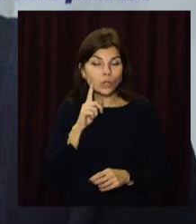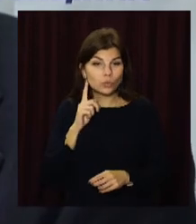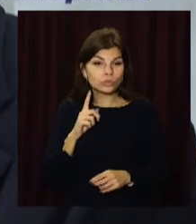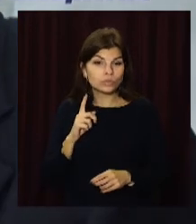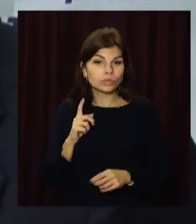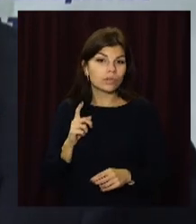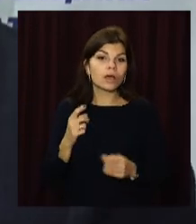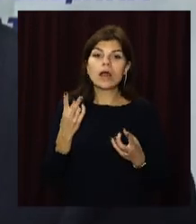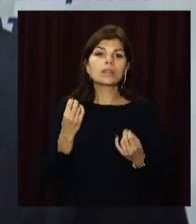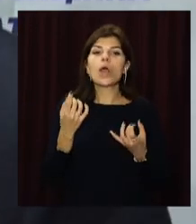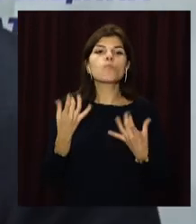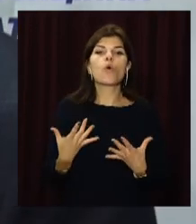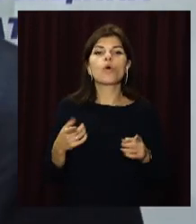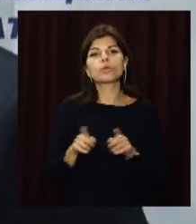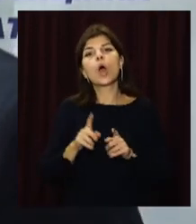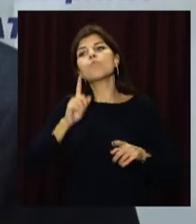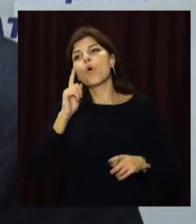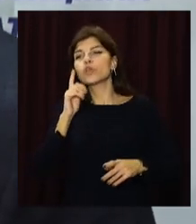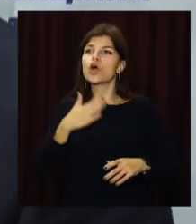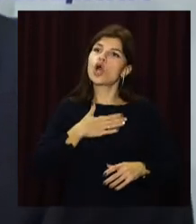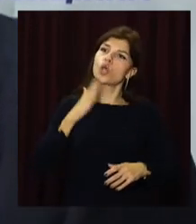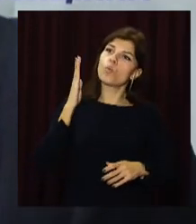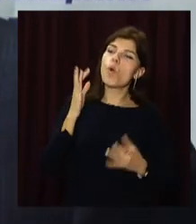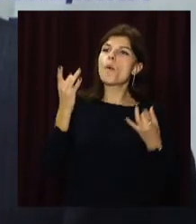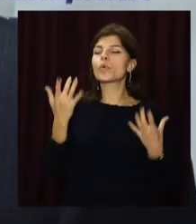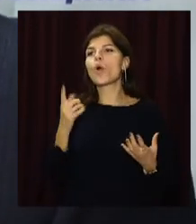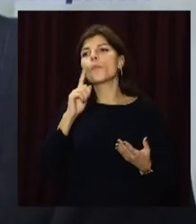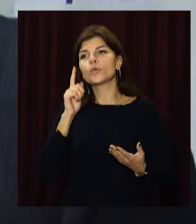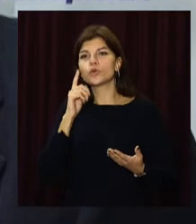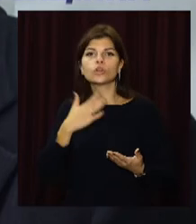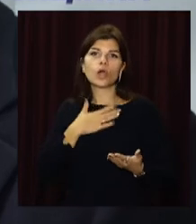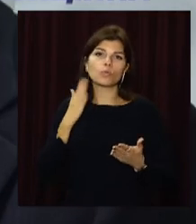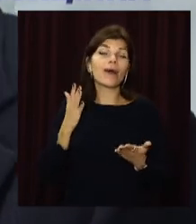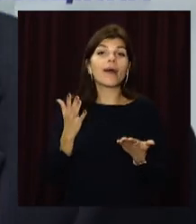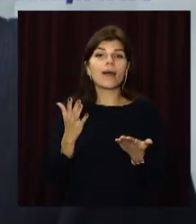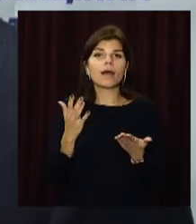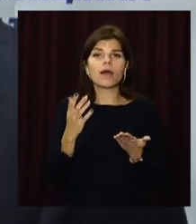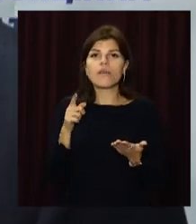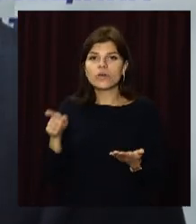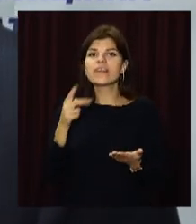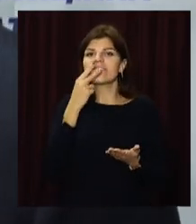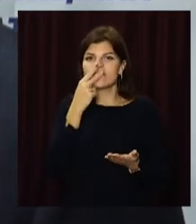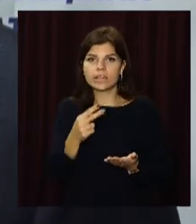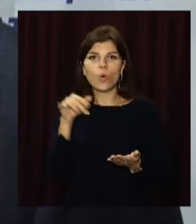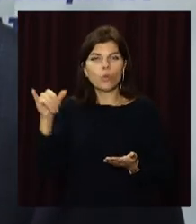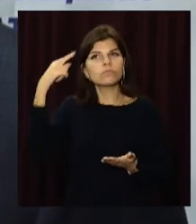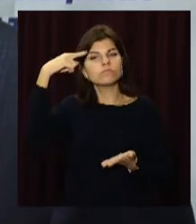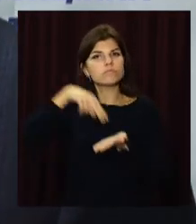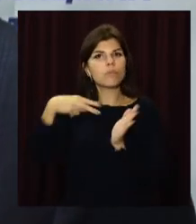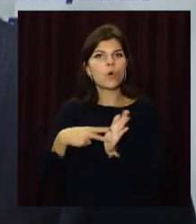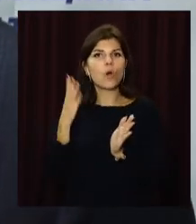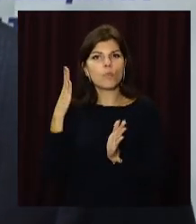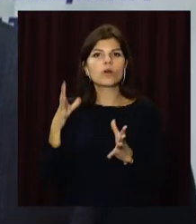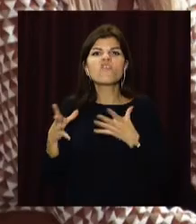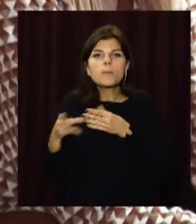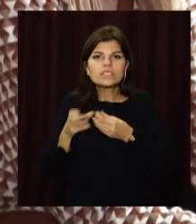молодіжь, знаєш, не просто там стандартний фраз «молодіжь – наше будущее», «в молодіжі – наше будущее». Вони бачать сьогодні своє будущее